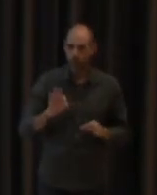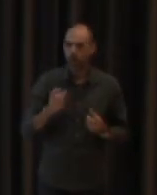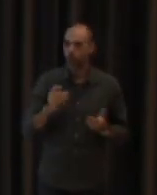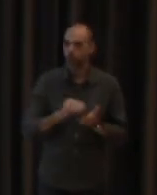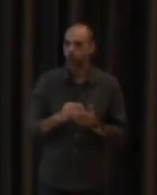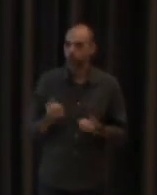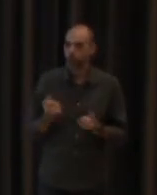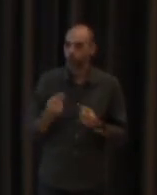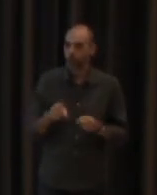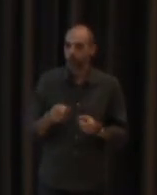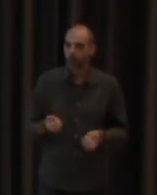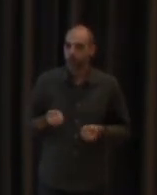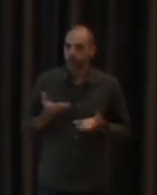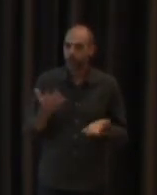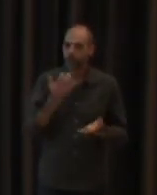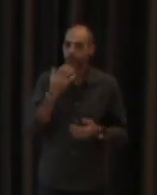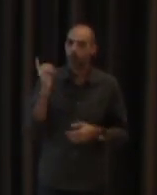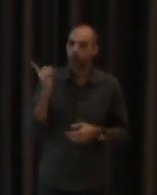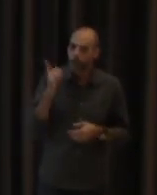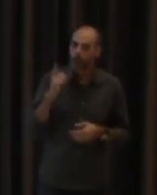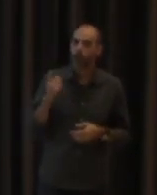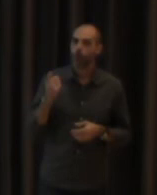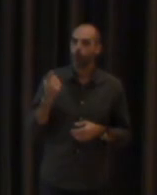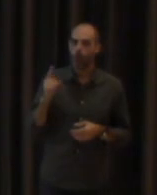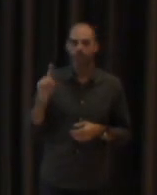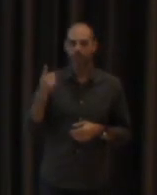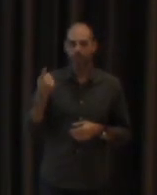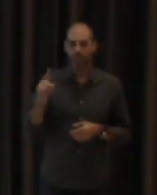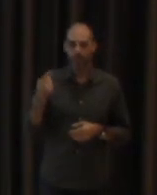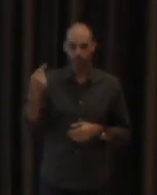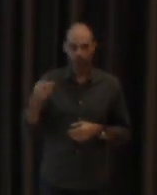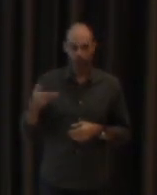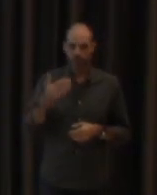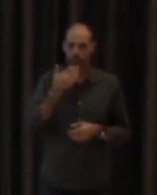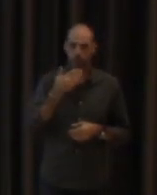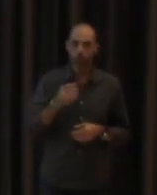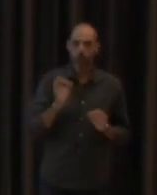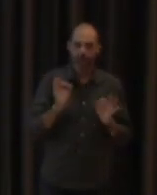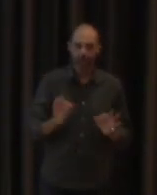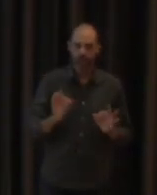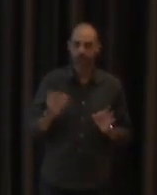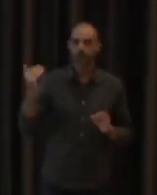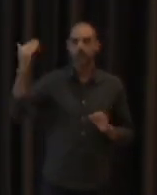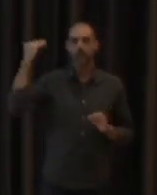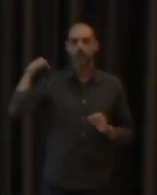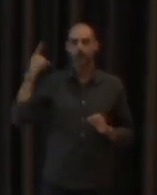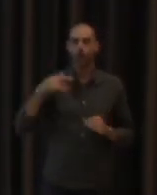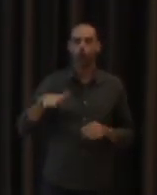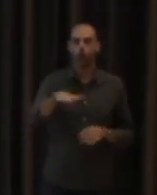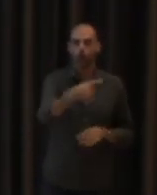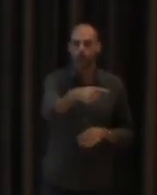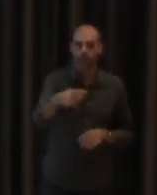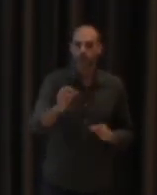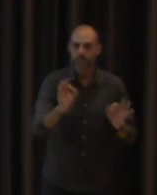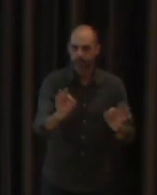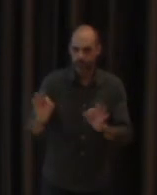valor díctic, és a dir, si s'identifica amb el lloc on és, era o serà almenys un dels participants